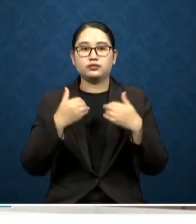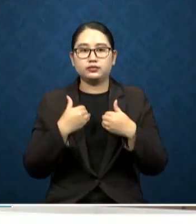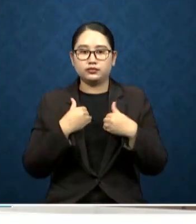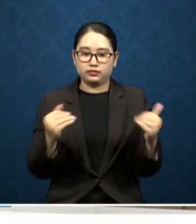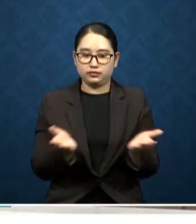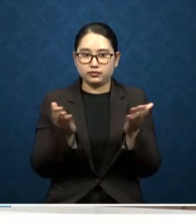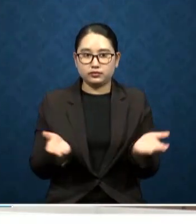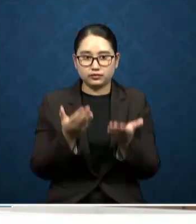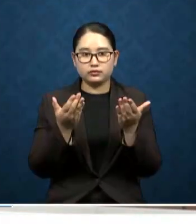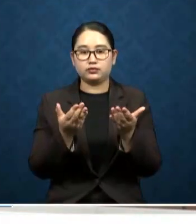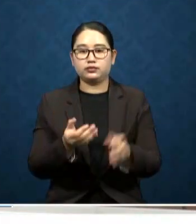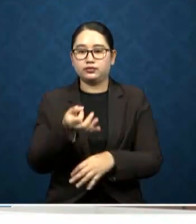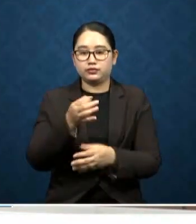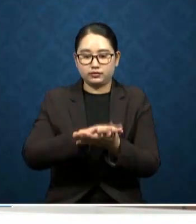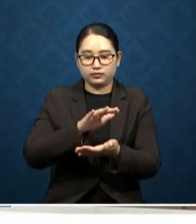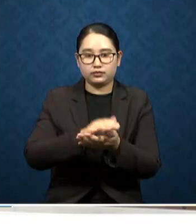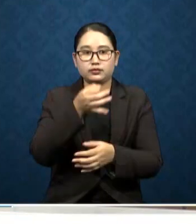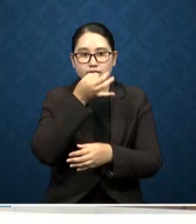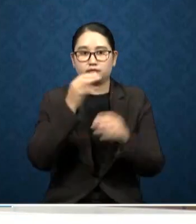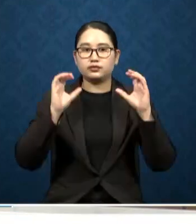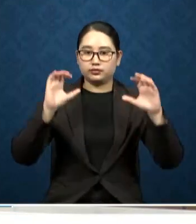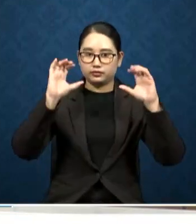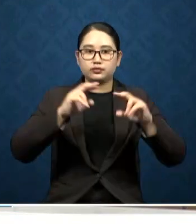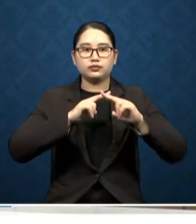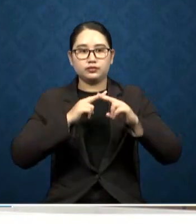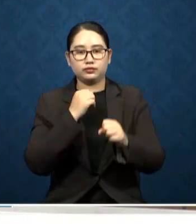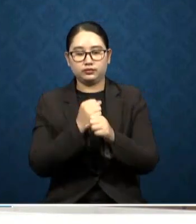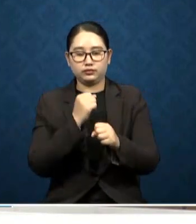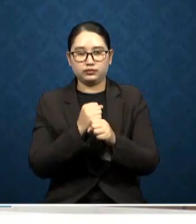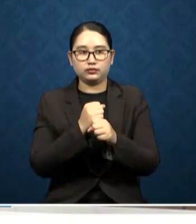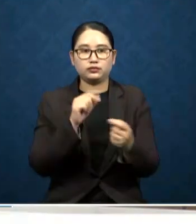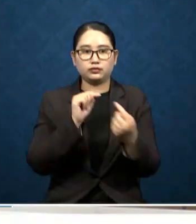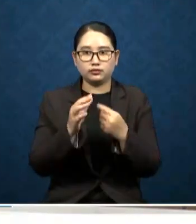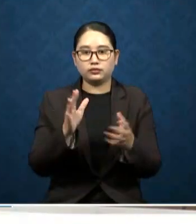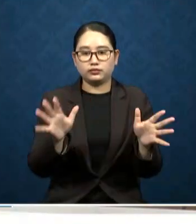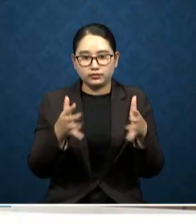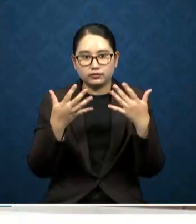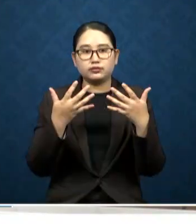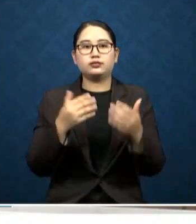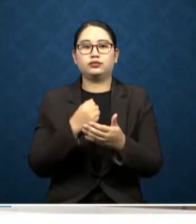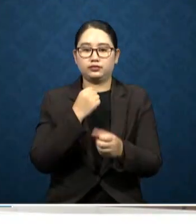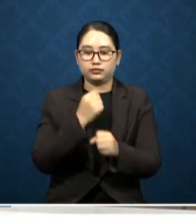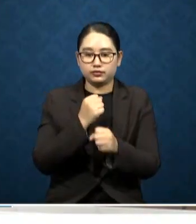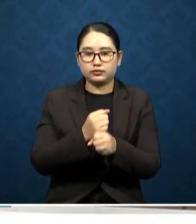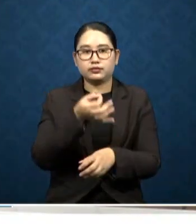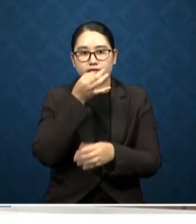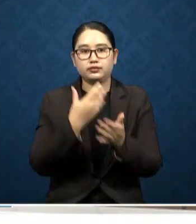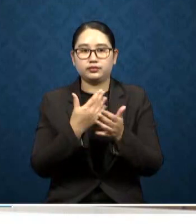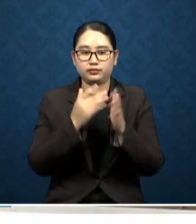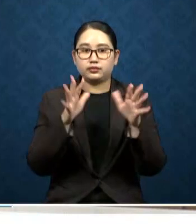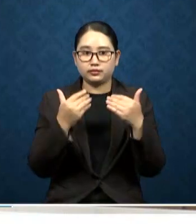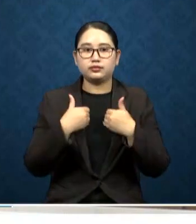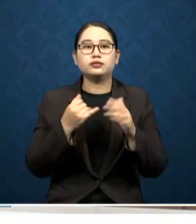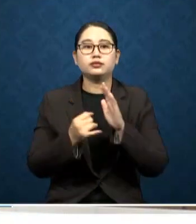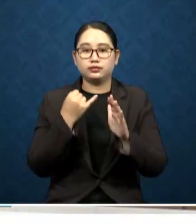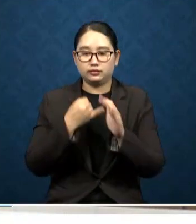การสนับสนุนเพื่อให้อาชีวศึกษาทั้งรัฐและเอกชนสามารถสร้างงานสร้างอาชีพและมีรายได้มีงานทำให้กับผู้เรียน